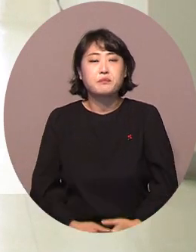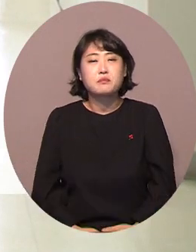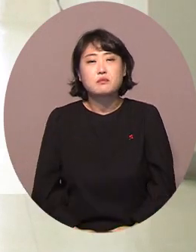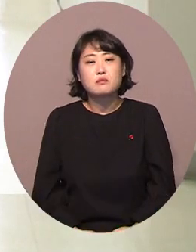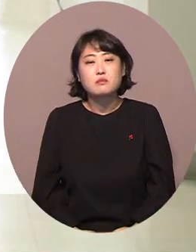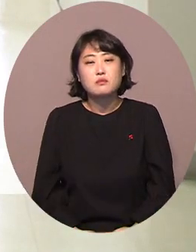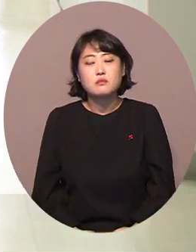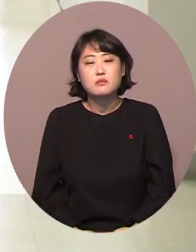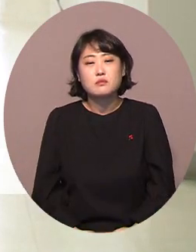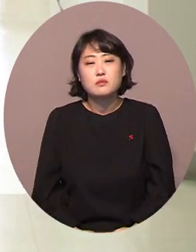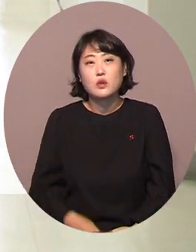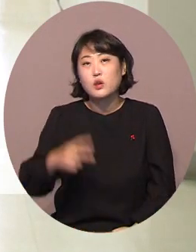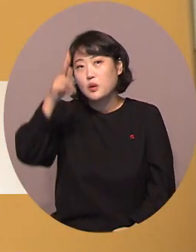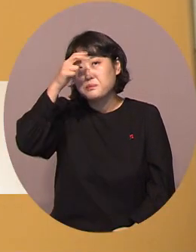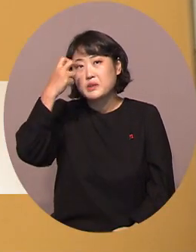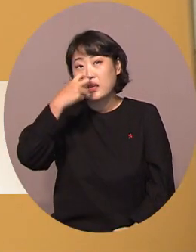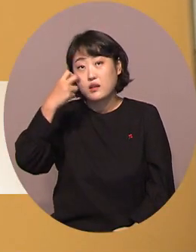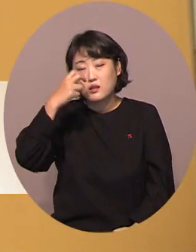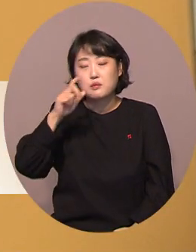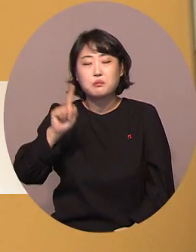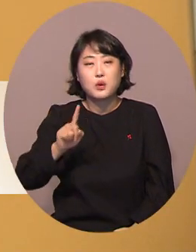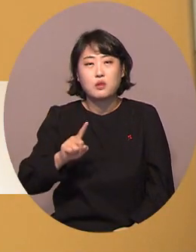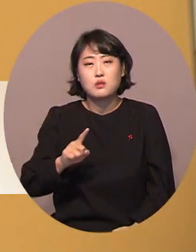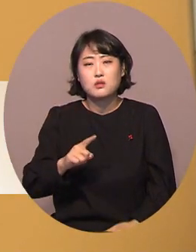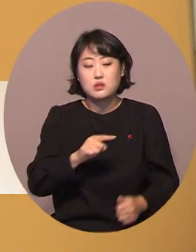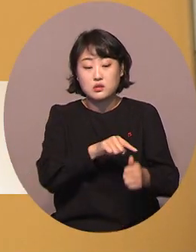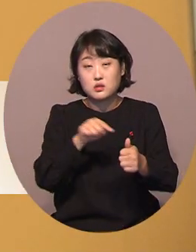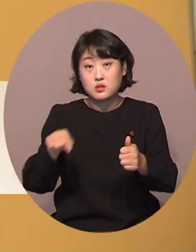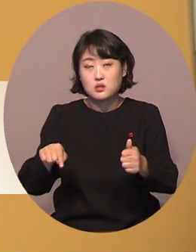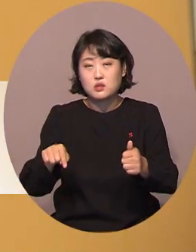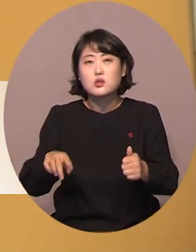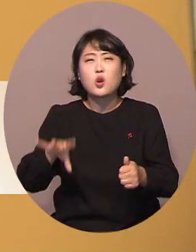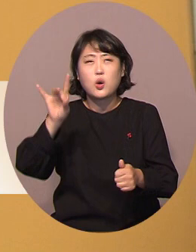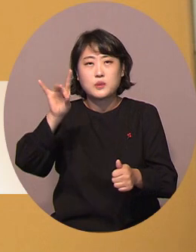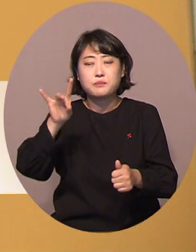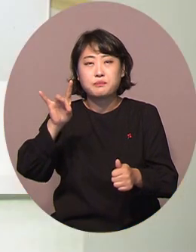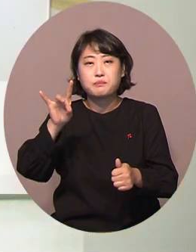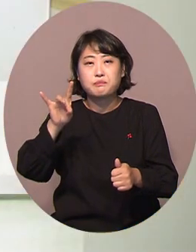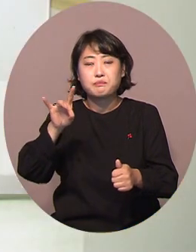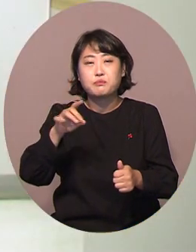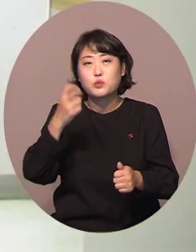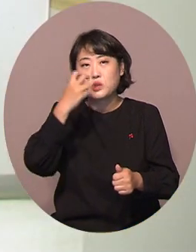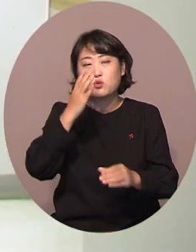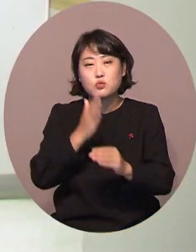수사에 착수한 검찰이 관련자의 신병 확보에 나선 건 이번이 처음으로